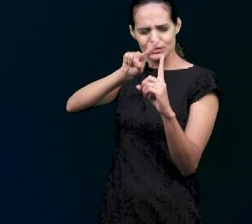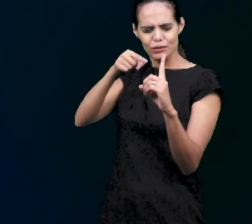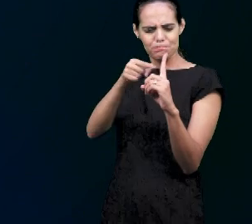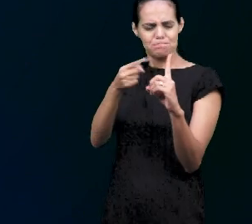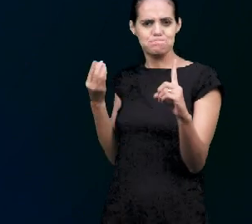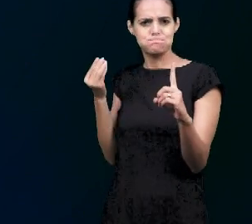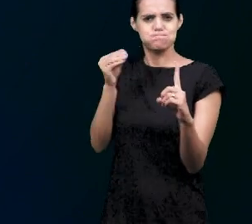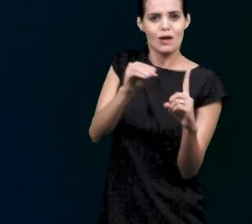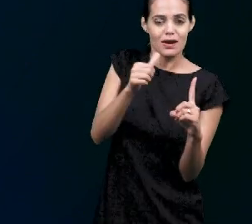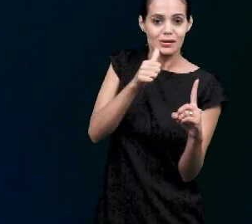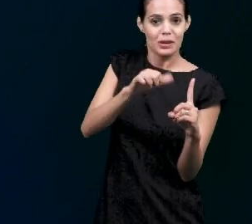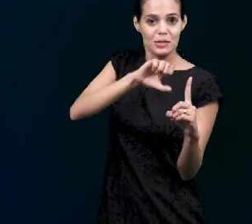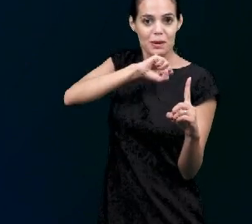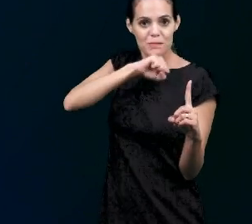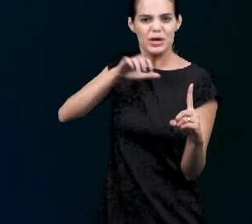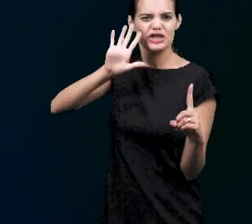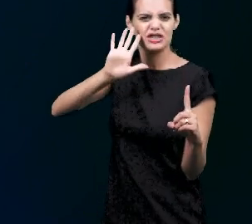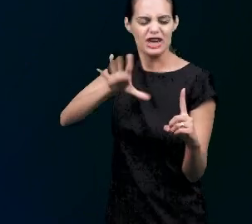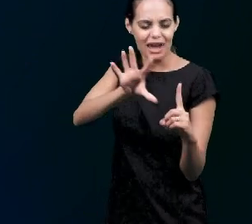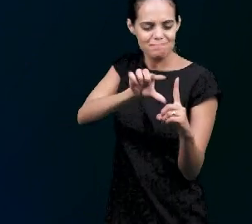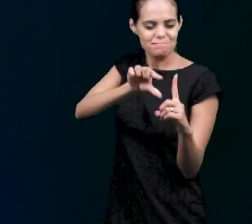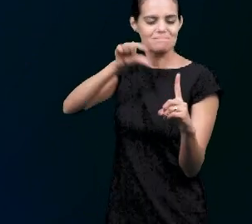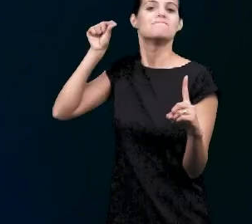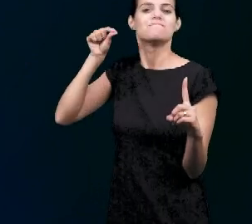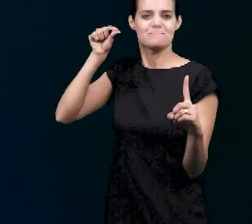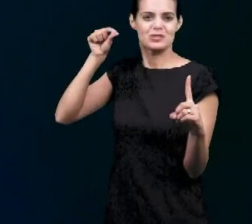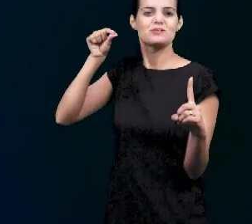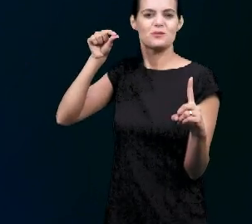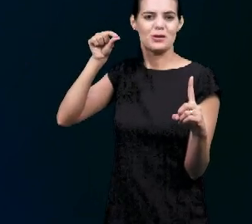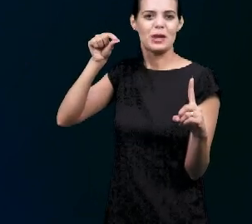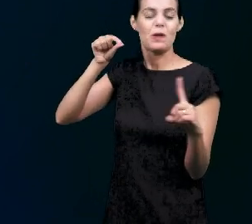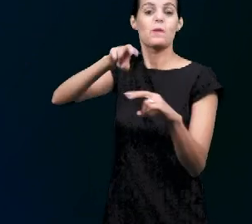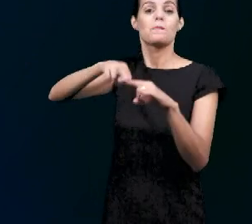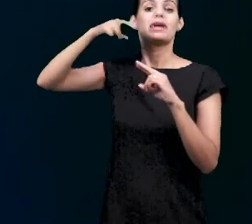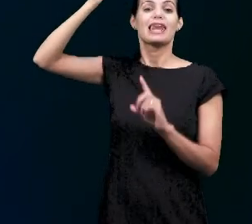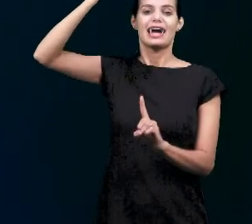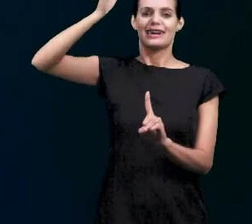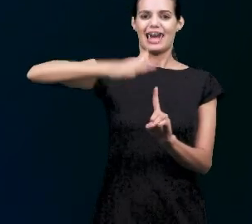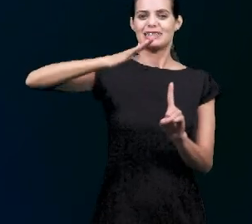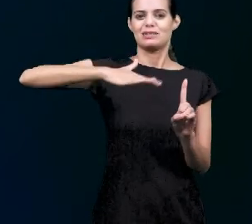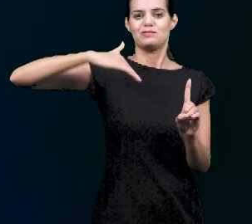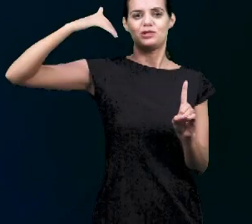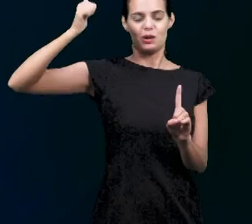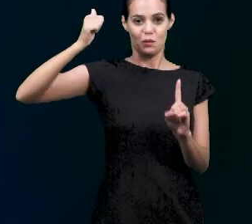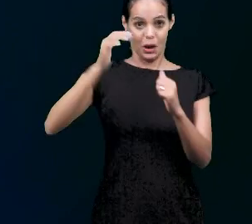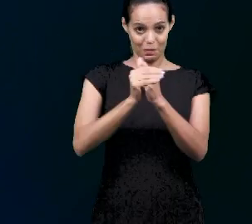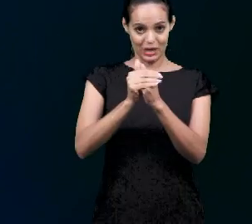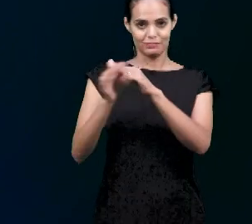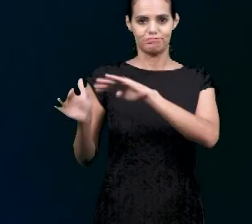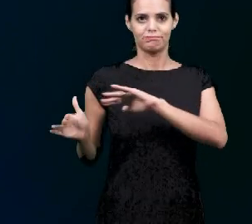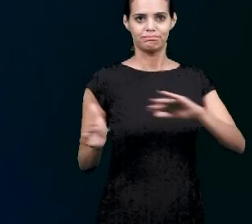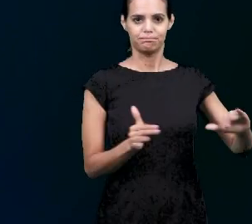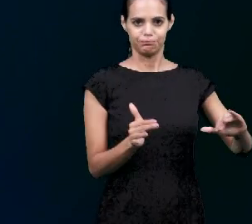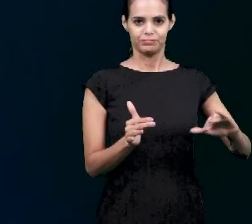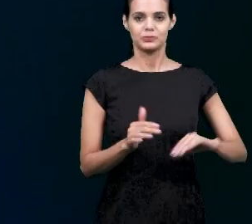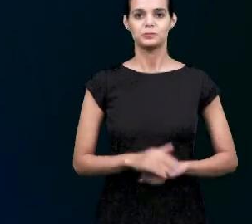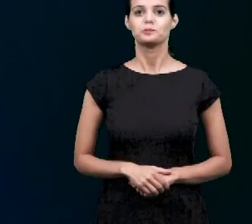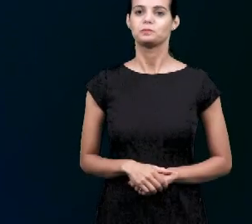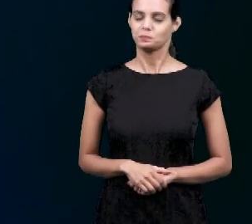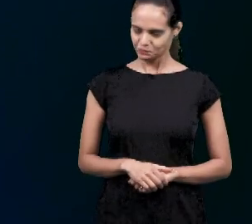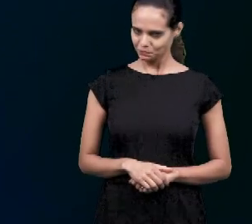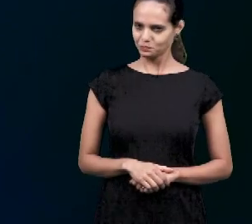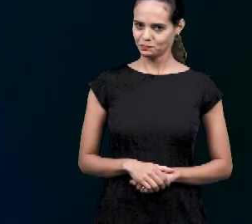déjà choisi cette femme pour le salut. Car sa rencontre avec le Seigneur Jésus était